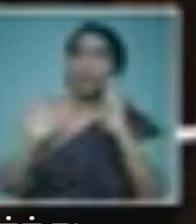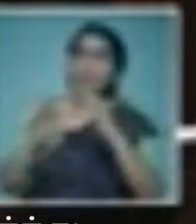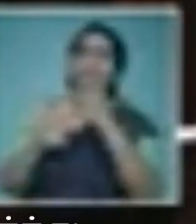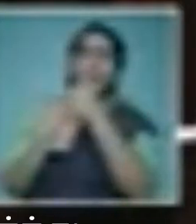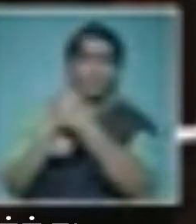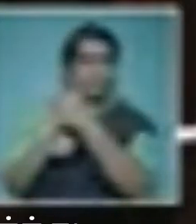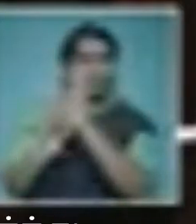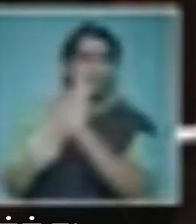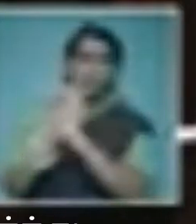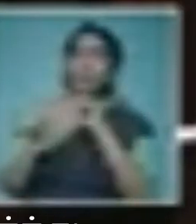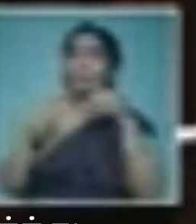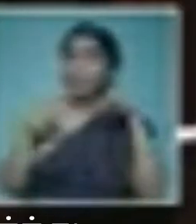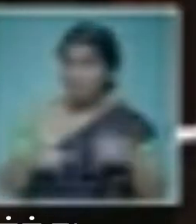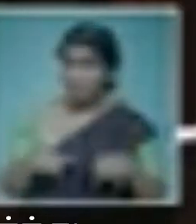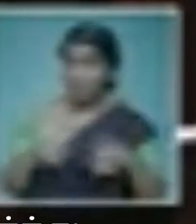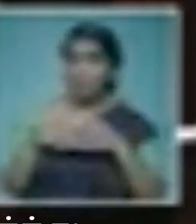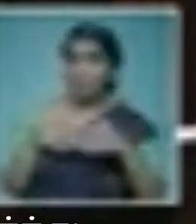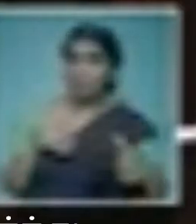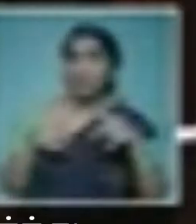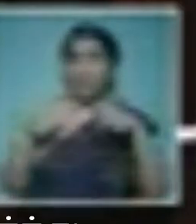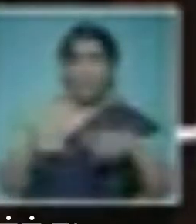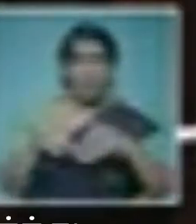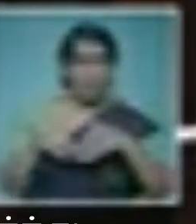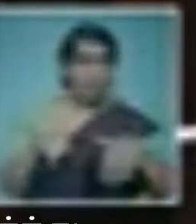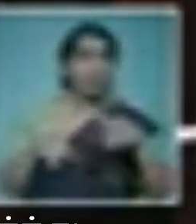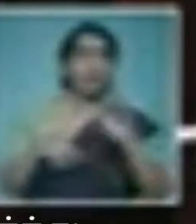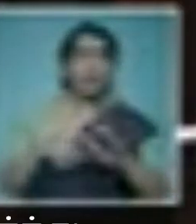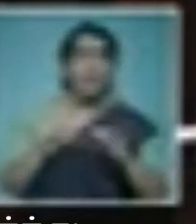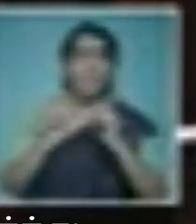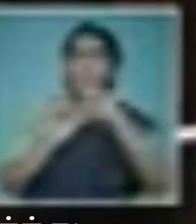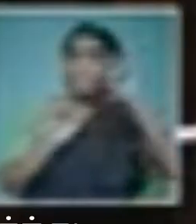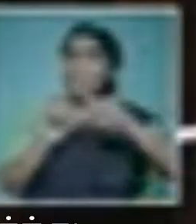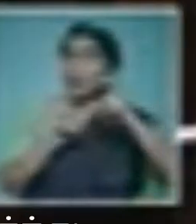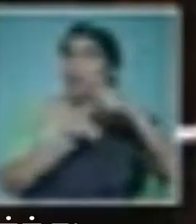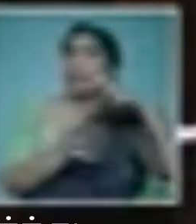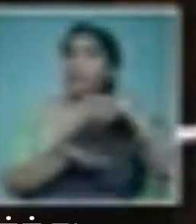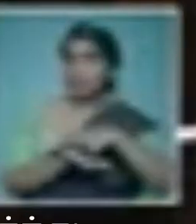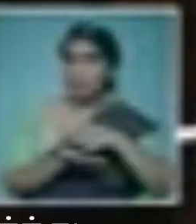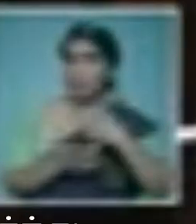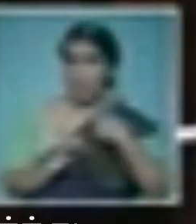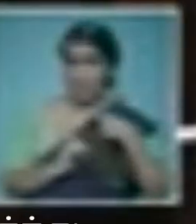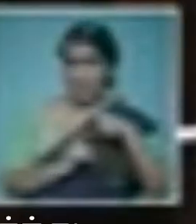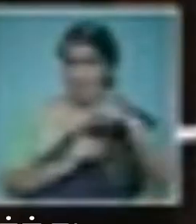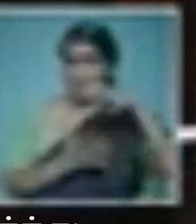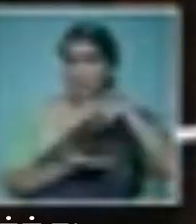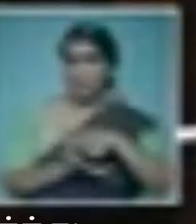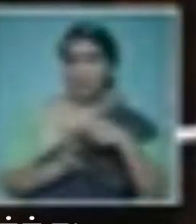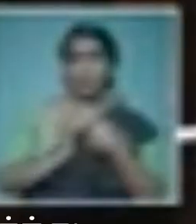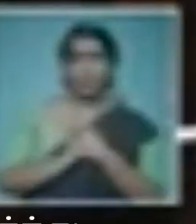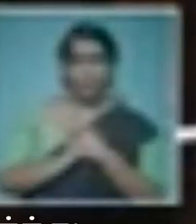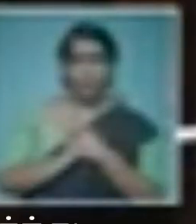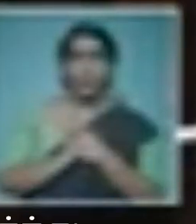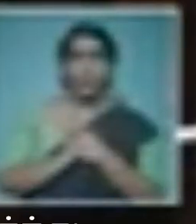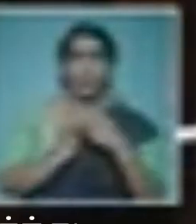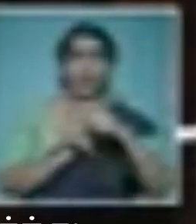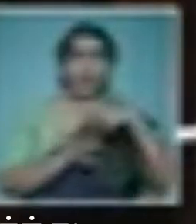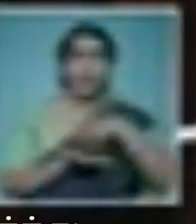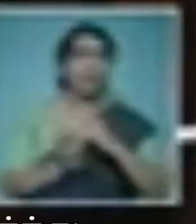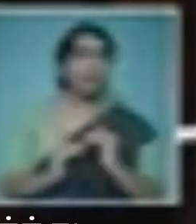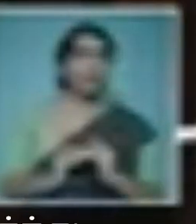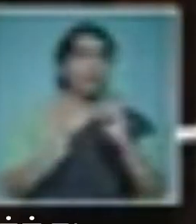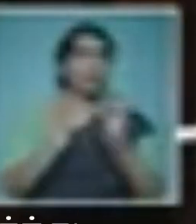කියමුකෝ. හැබැයි අද වෙනතුරු දැන් අද වෙනකොට මඩකලපුව දිස්ත්‍රික්කේ මම මේ මගේ දිස්ත්‍රික්කේ අපේ ගරු ඉන්නවා අපේ දිස්ත්‍රික් සංවර්ධන